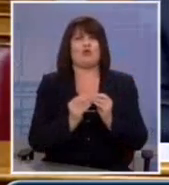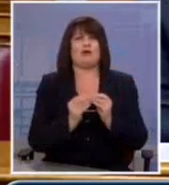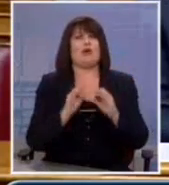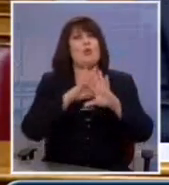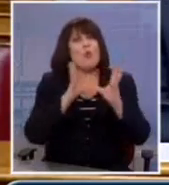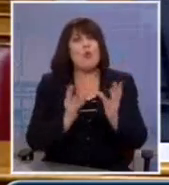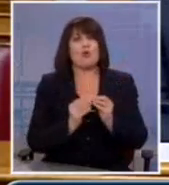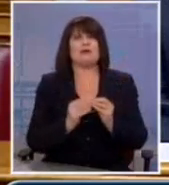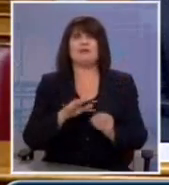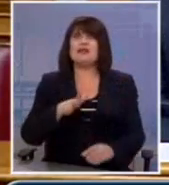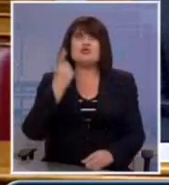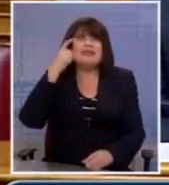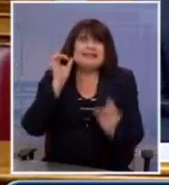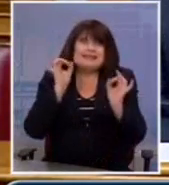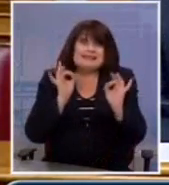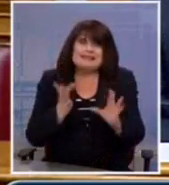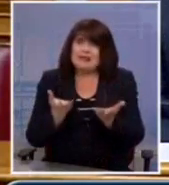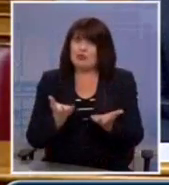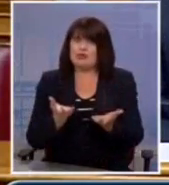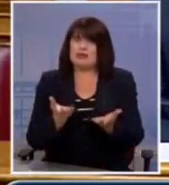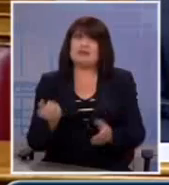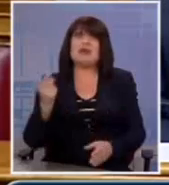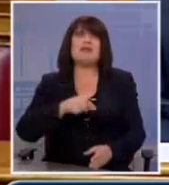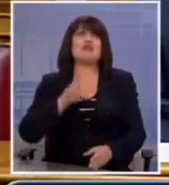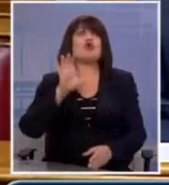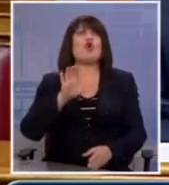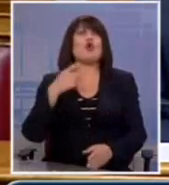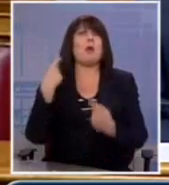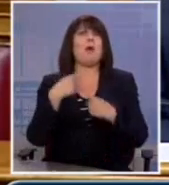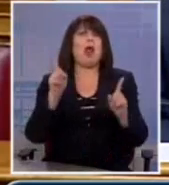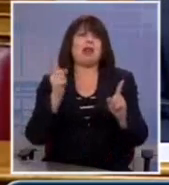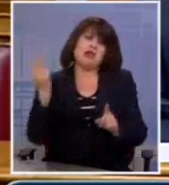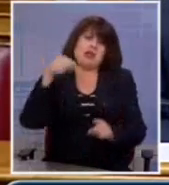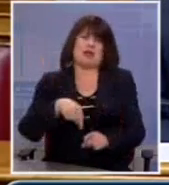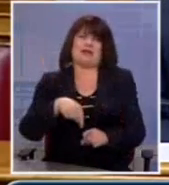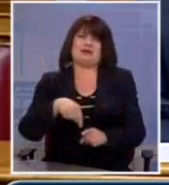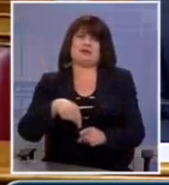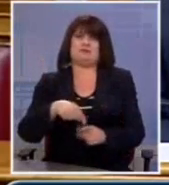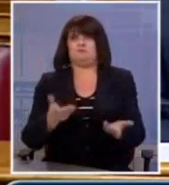όλες. Ίσως δεν έχετε ιδέα, ίσως έχετε έρθει από άλλη χώρα.